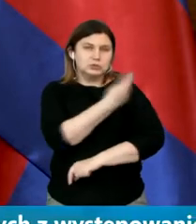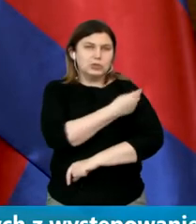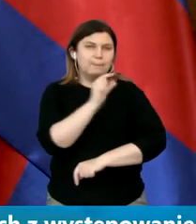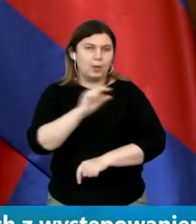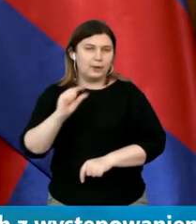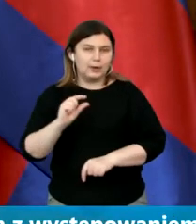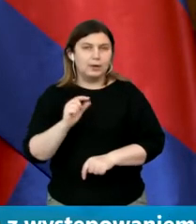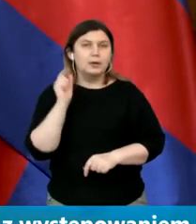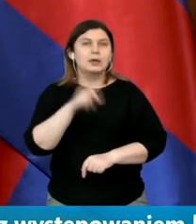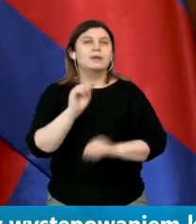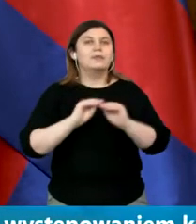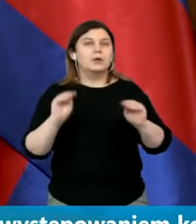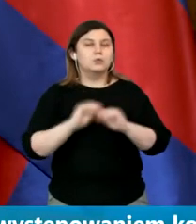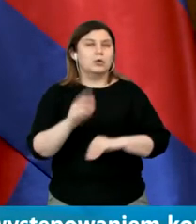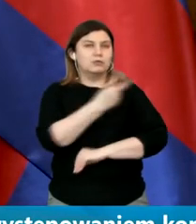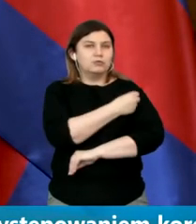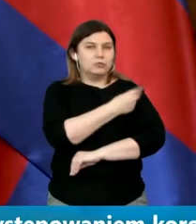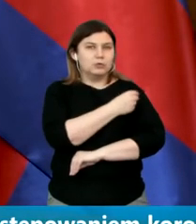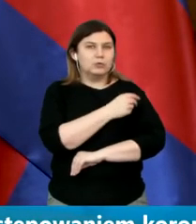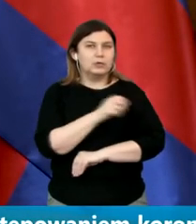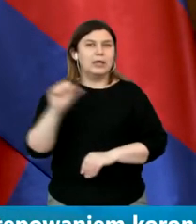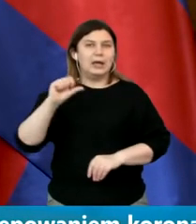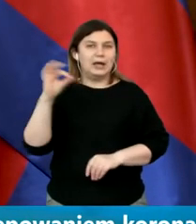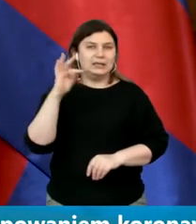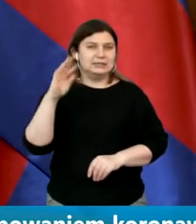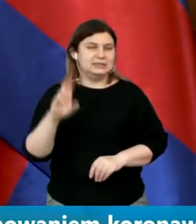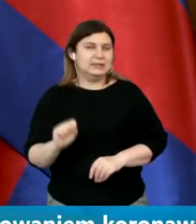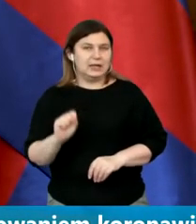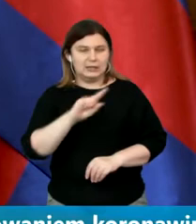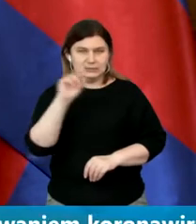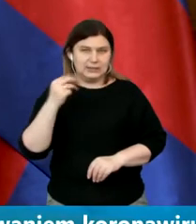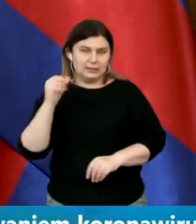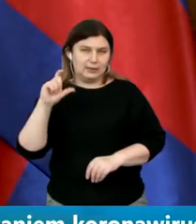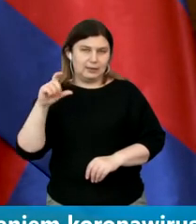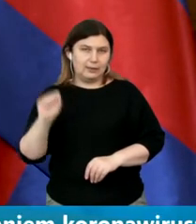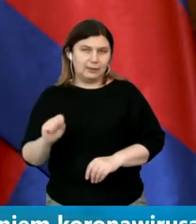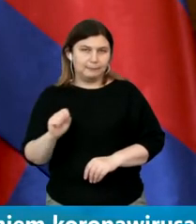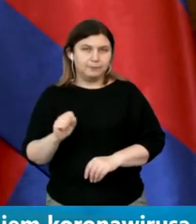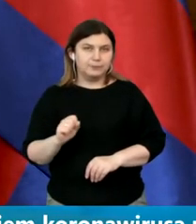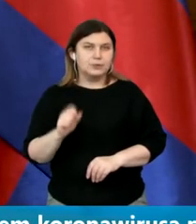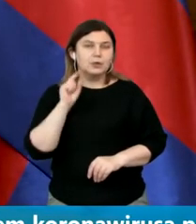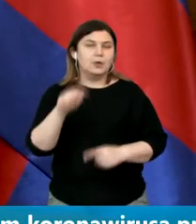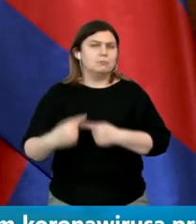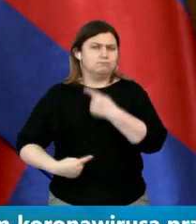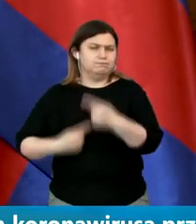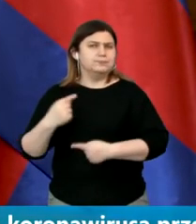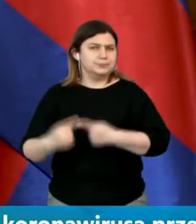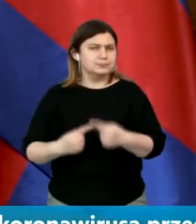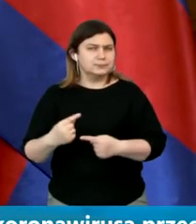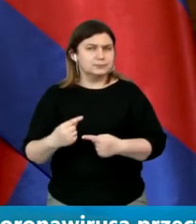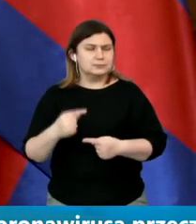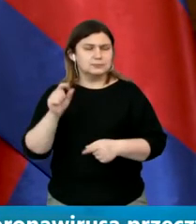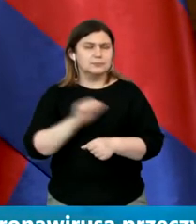nauczyciele szczepieni są co do zasady szczepionką AstraZeneca. Więc w miarę postępu